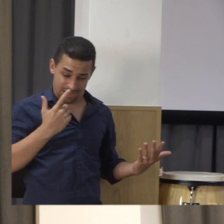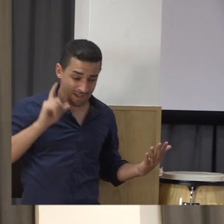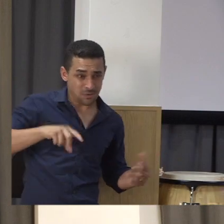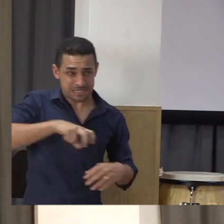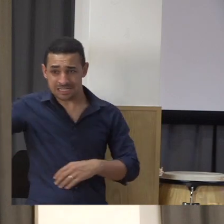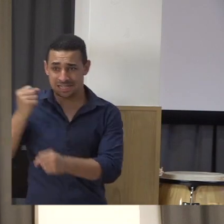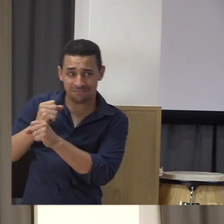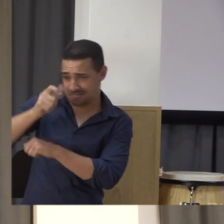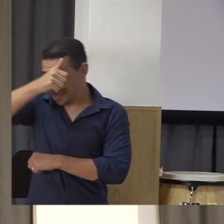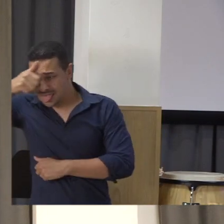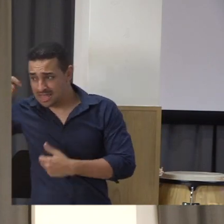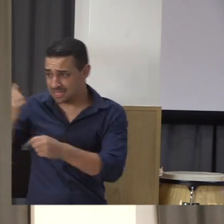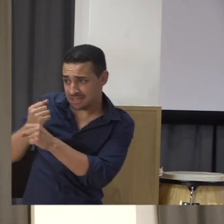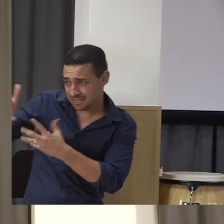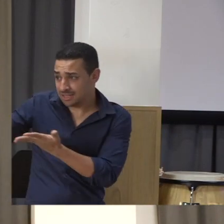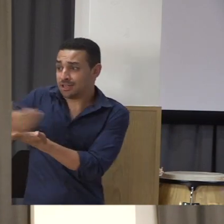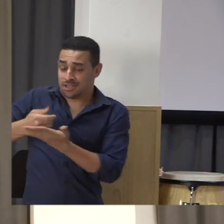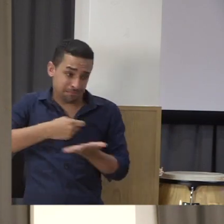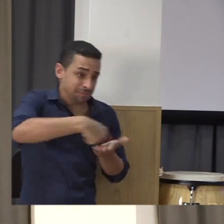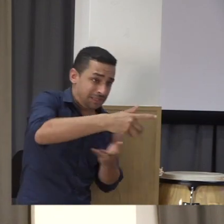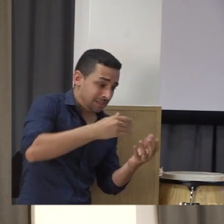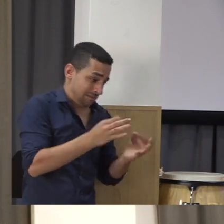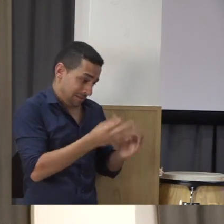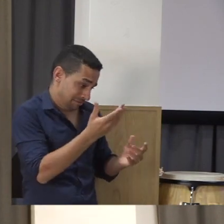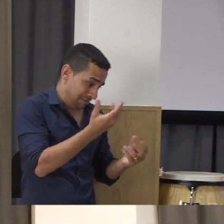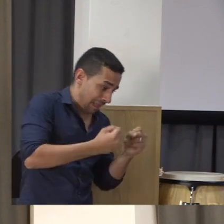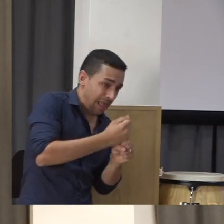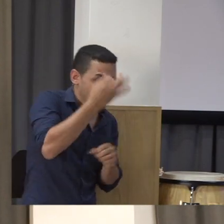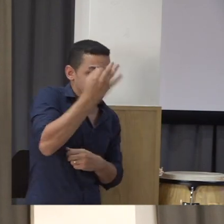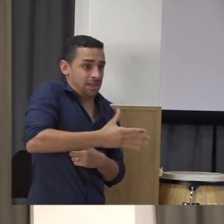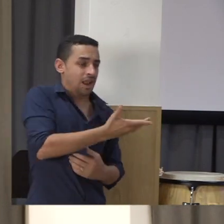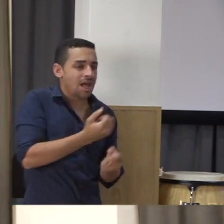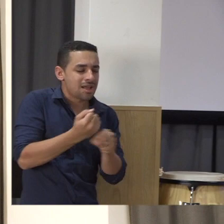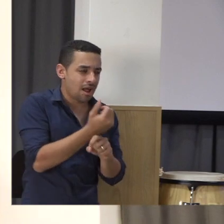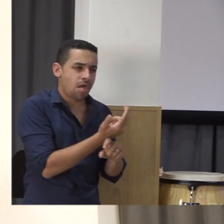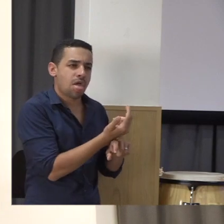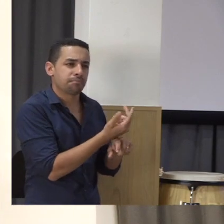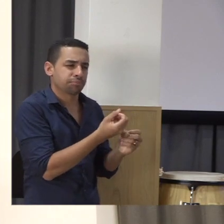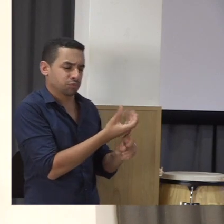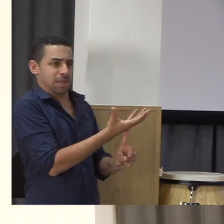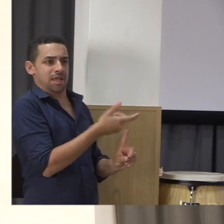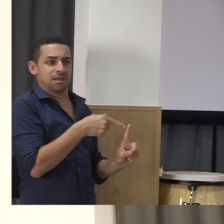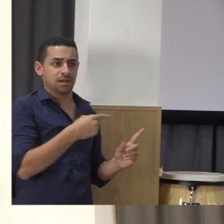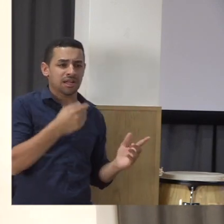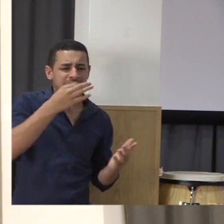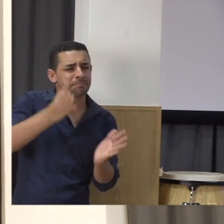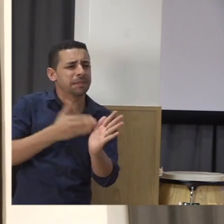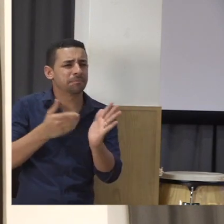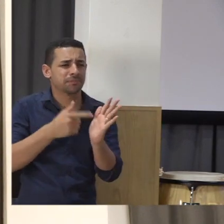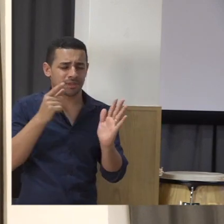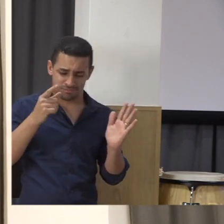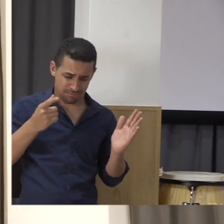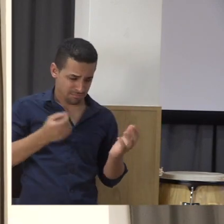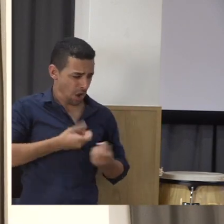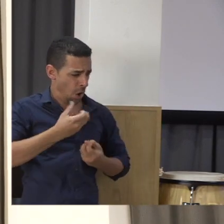travailler. Donc, le réflexe normal, c'est que je peux me fabriquer une petite lampe. Et lorsque David disait « Ta parole est une lampe à